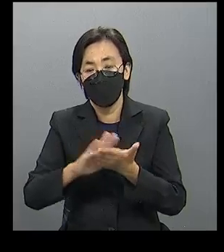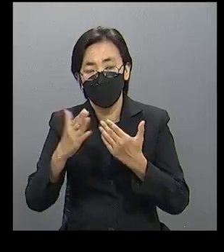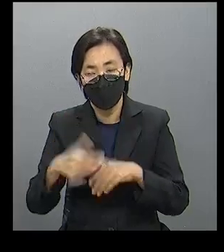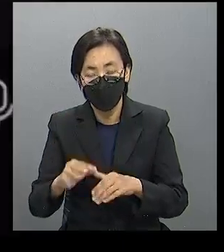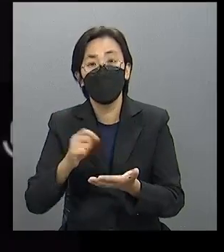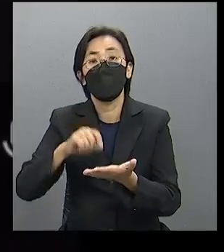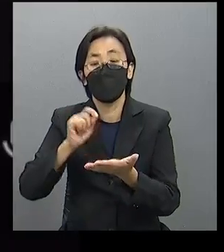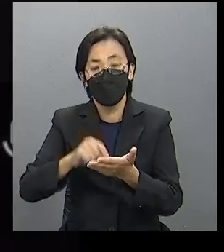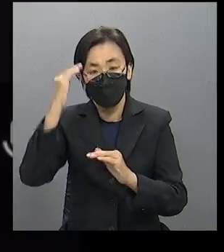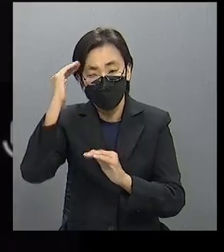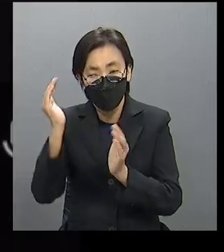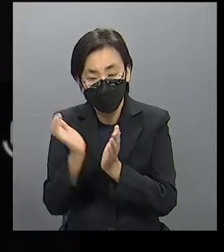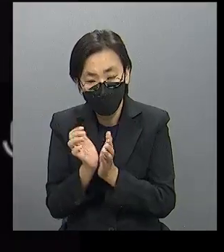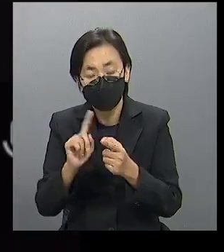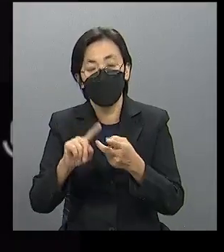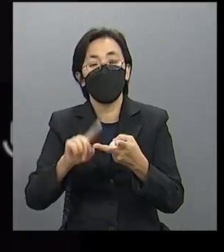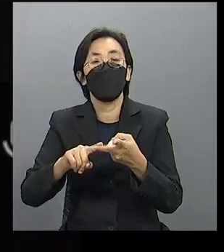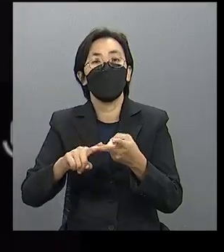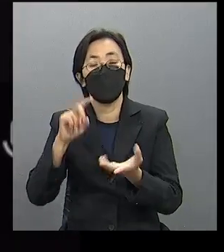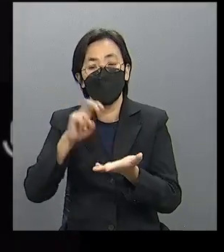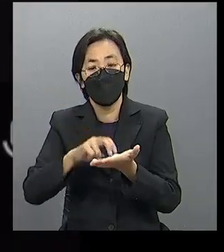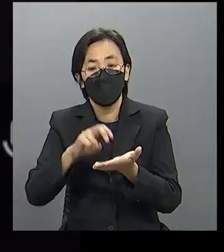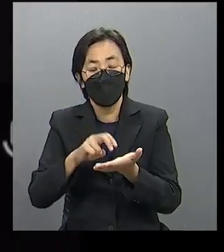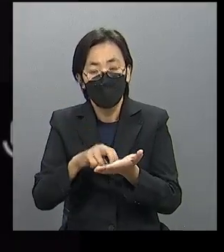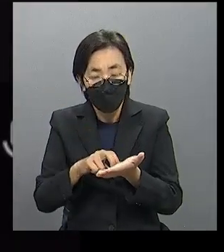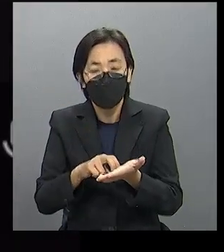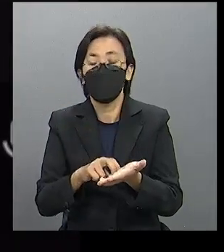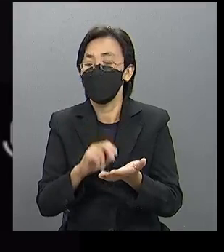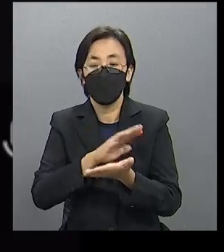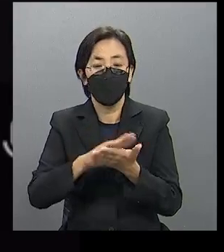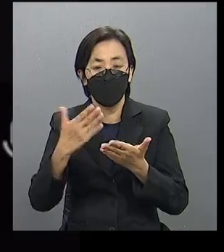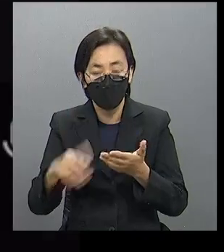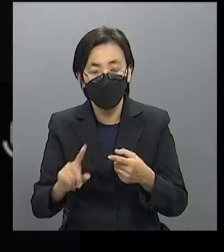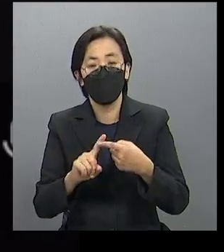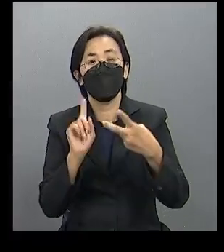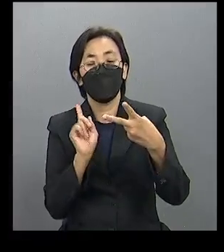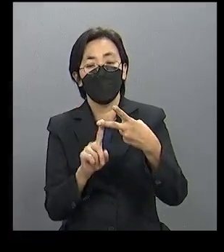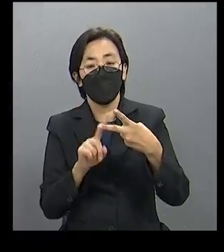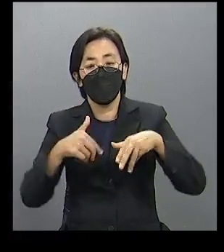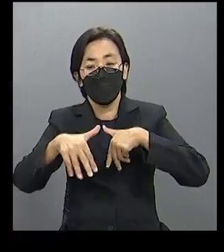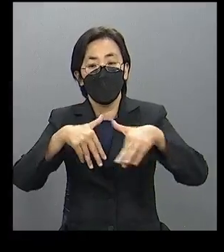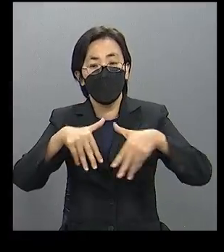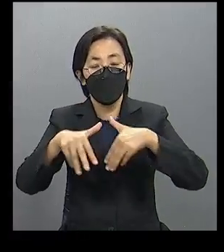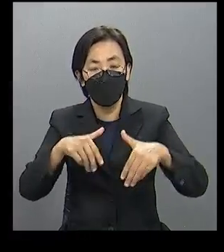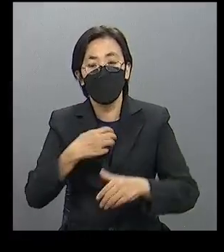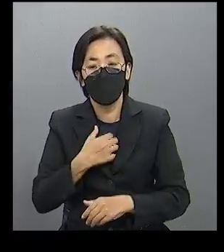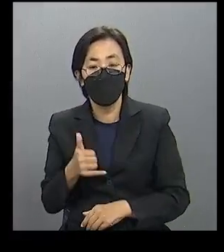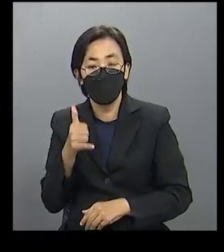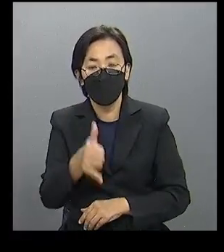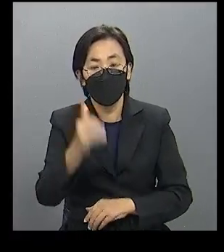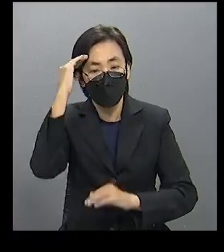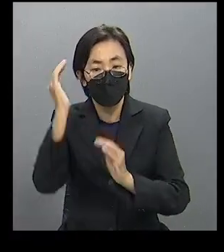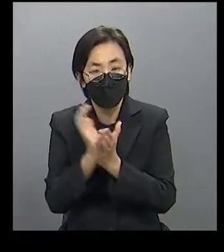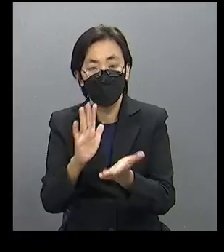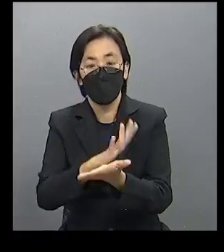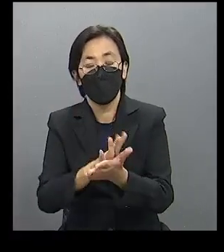รวจ มีการรบลองการใช้ทาง leekonic เรีบร้อยสองคือประชาชนยสามารับได้ที่สถานทตำรวจเหืเดมครั